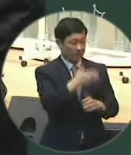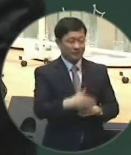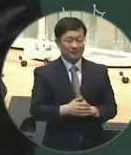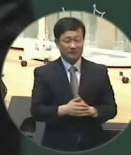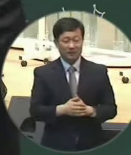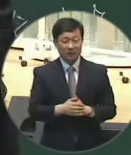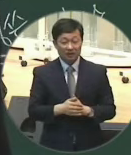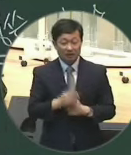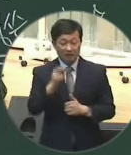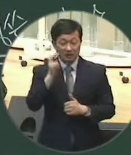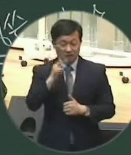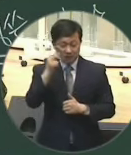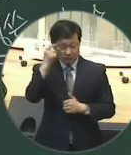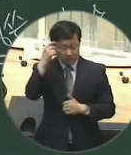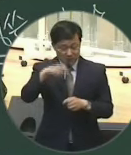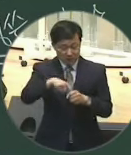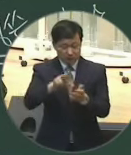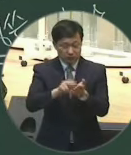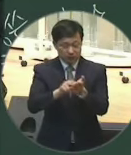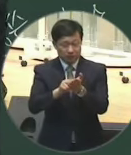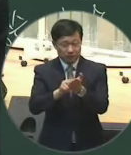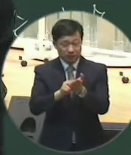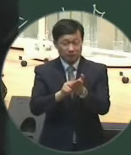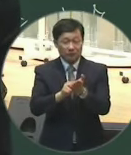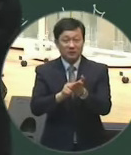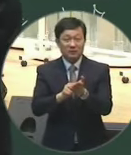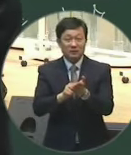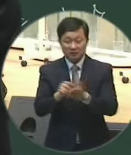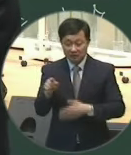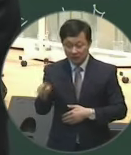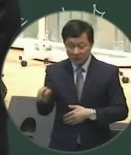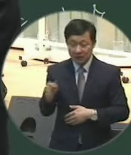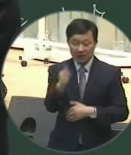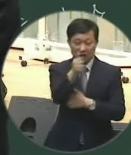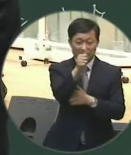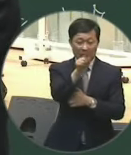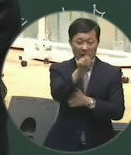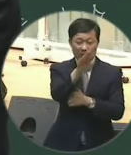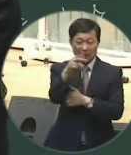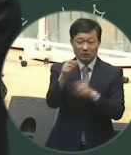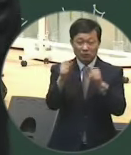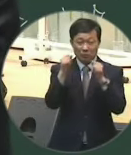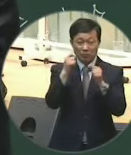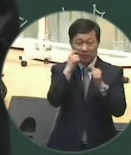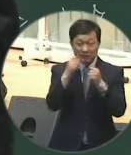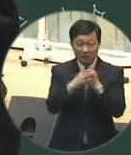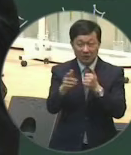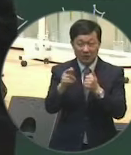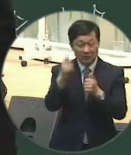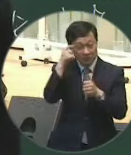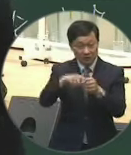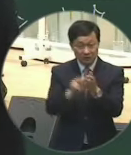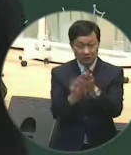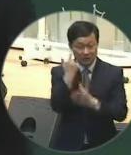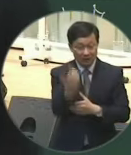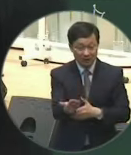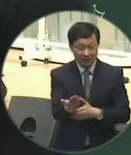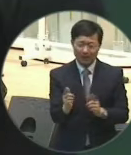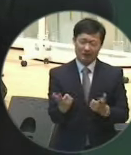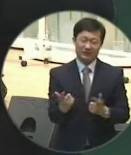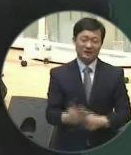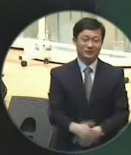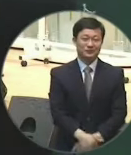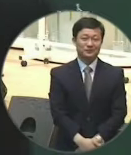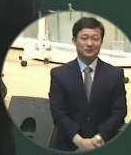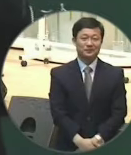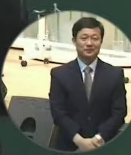비참하게 정신 돌아가지고 아무것도 못하는 제가 하버드를 안 나왔기 때문이 아닙니다. Now this person who is really facing so many mental conflicts,